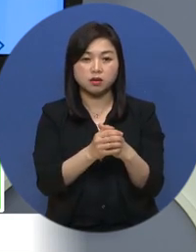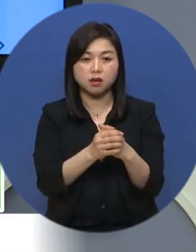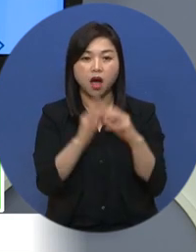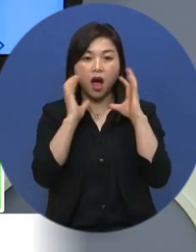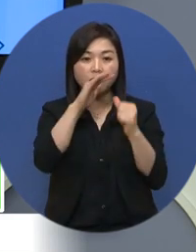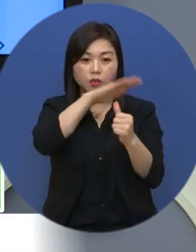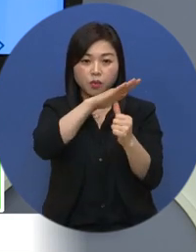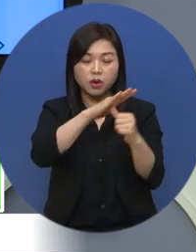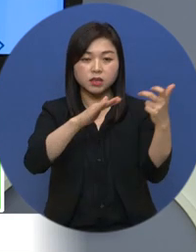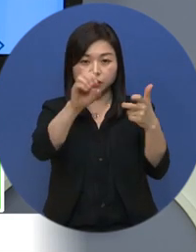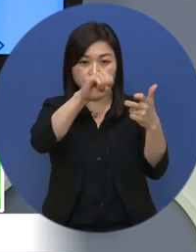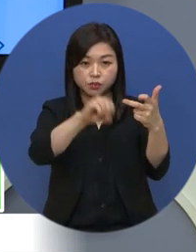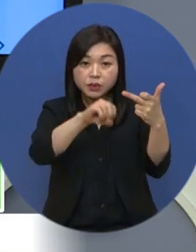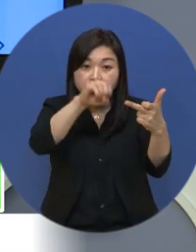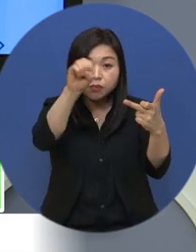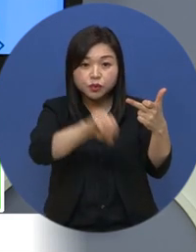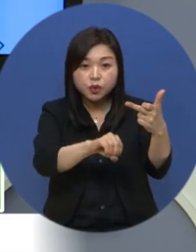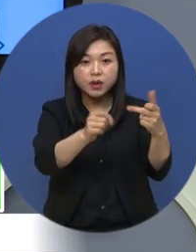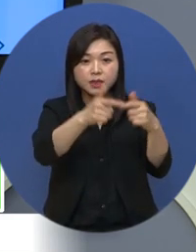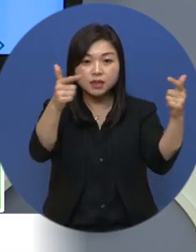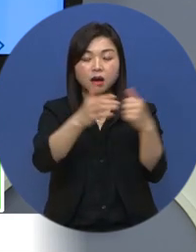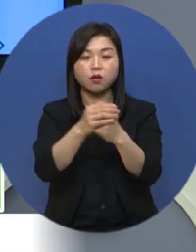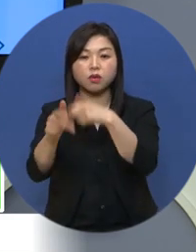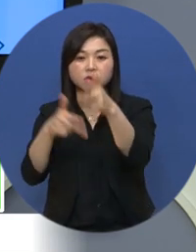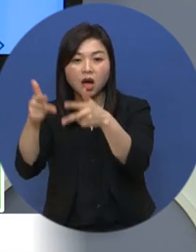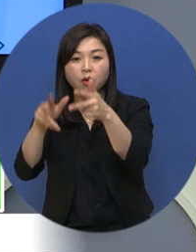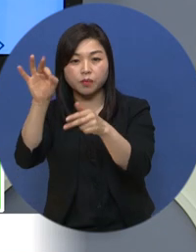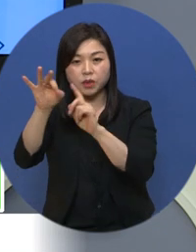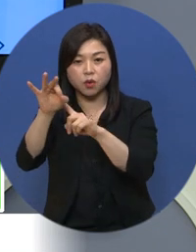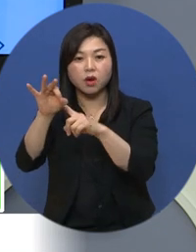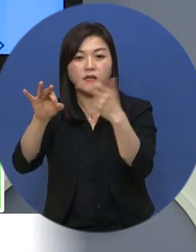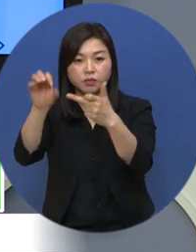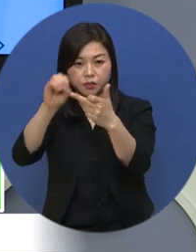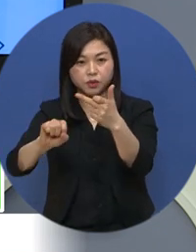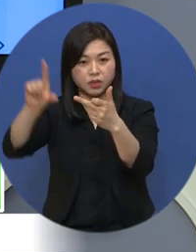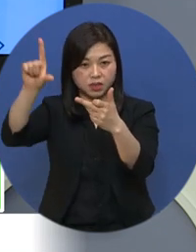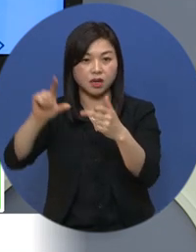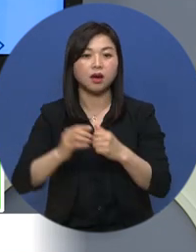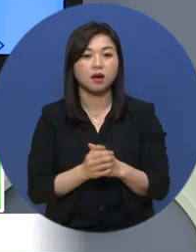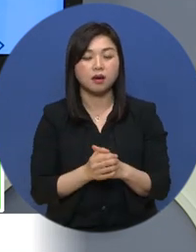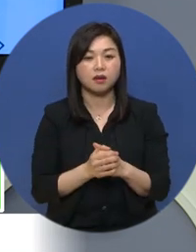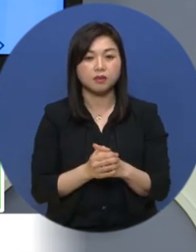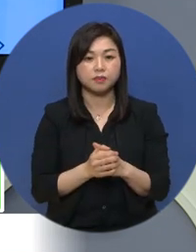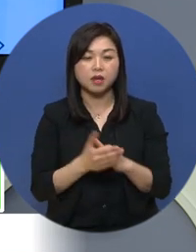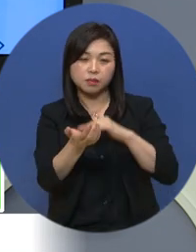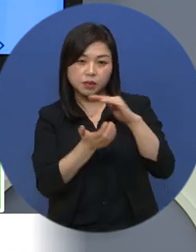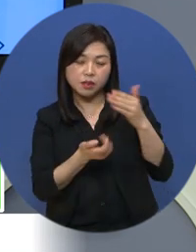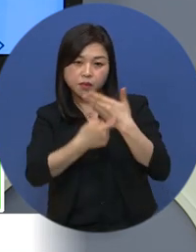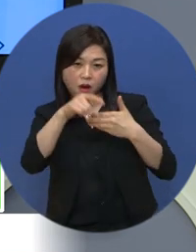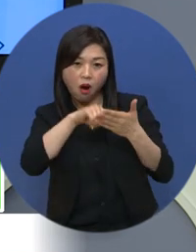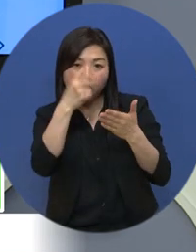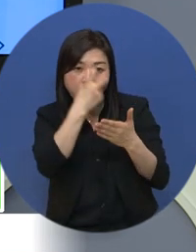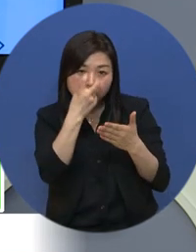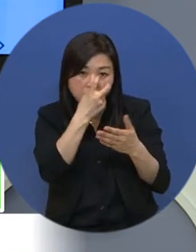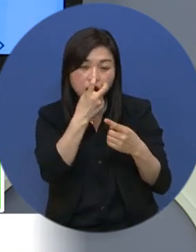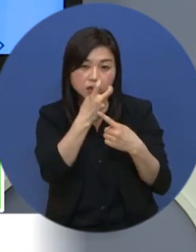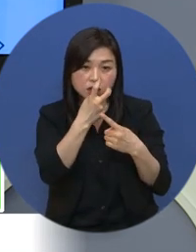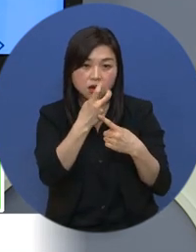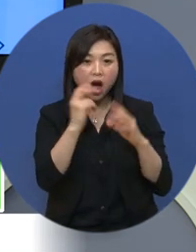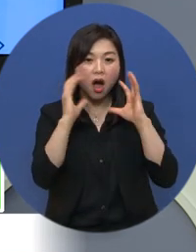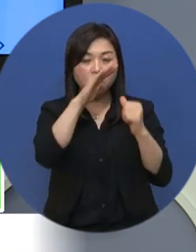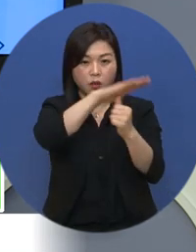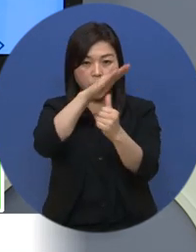들리고 사업비도 17% 증액해 씁니다 우선 사전 심리검사를 통해 대상자를